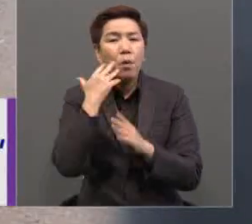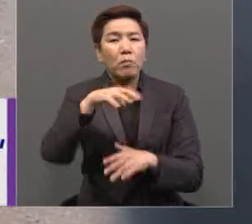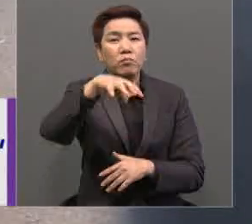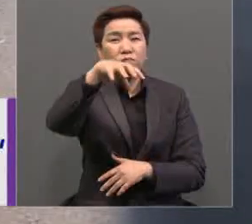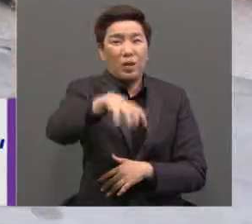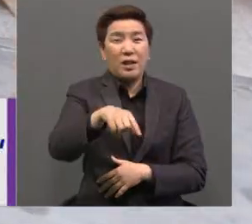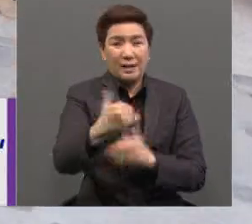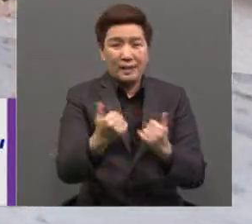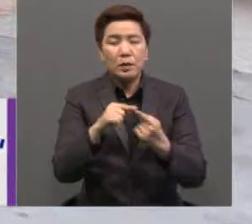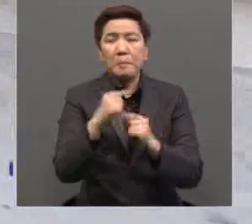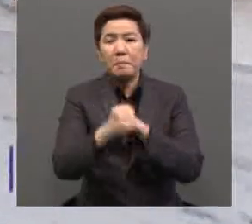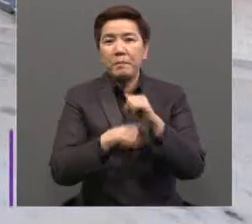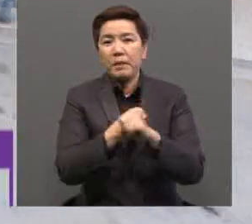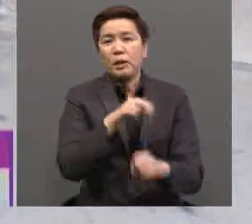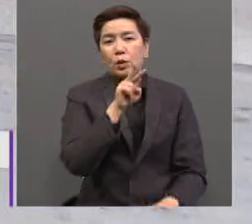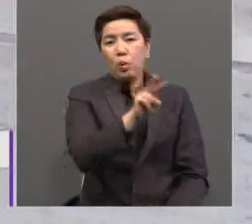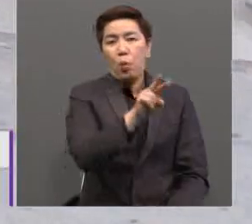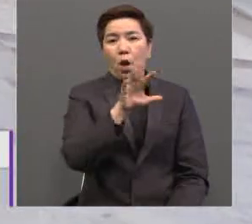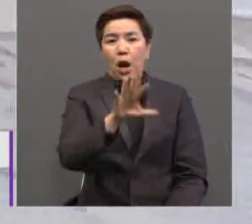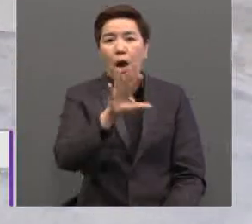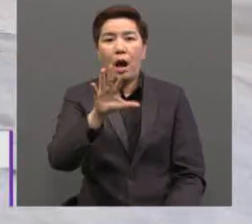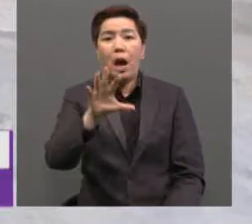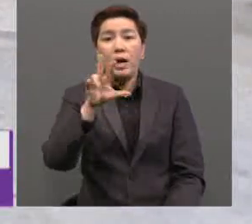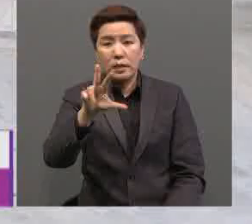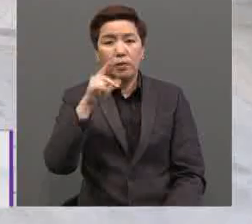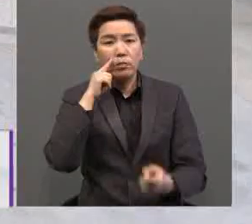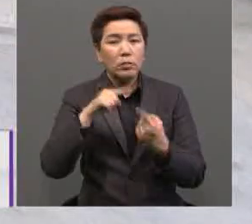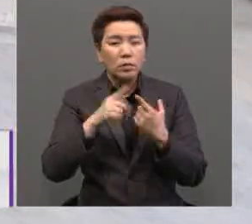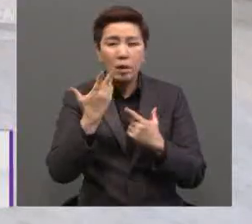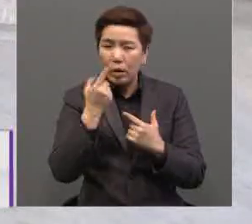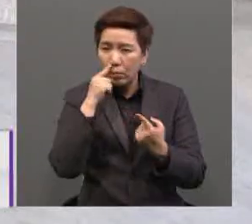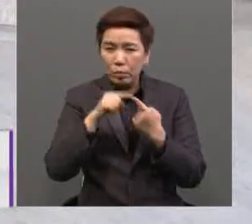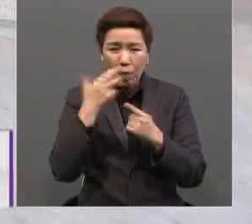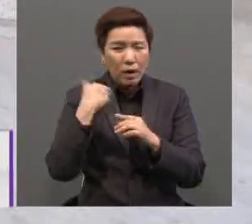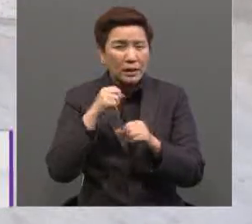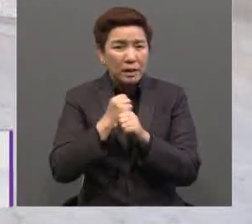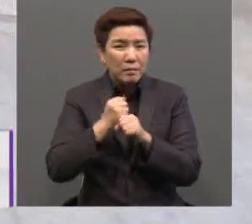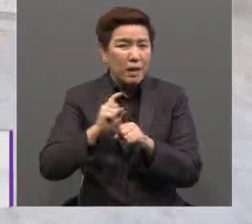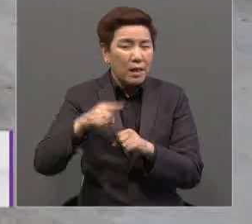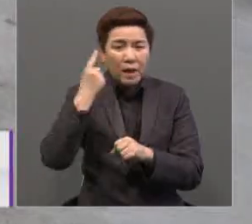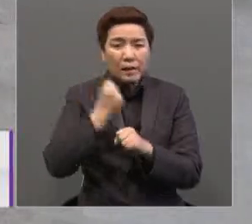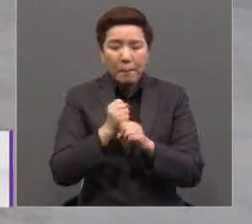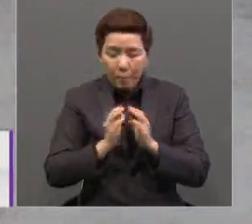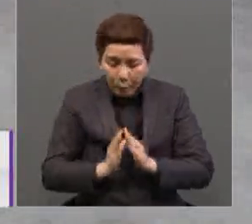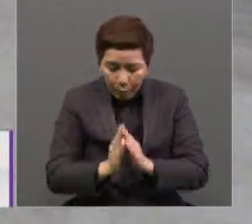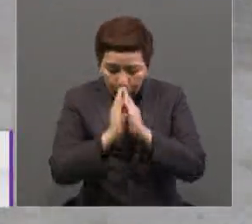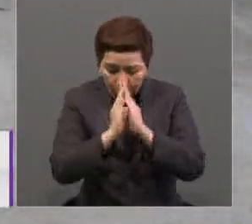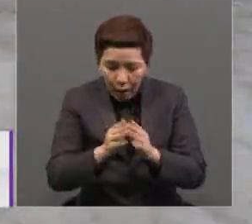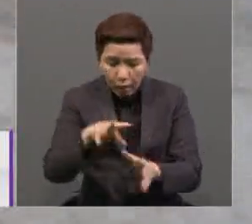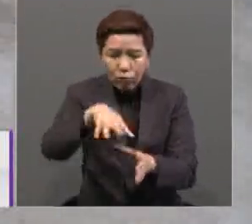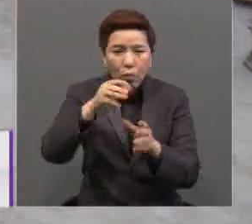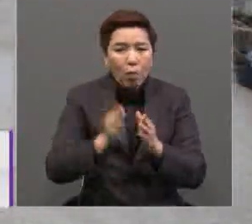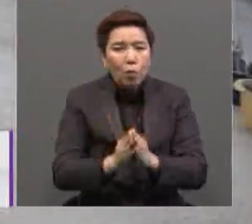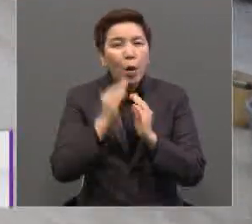ผู้ก่อตั้งมันจะคีรีตั้งขึ้นเมื่อปี 2553นะคะคือศาลนี้ค่ะจริงๆแล้วเขาจะมีพิธีบวงสรวงทุกๆปี